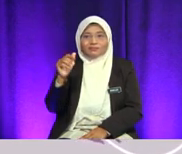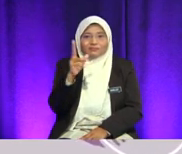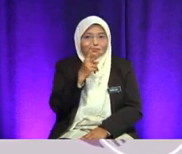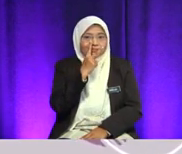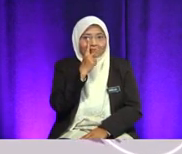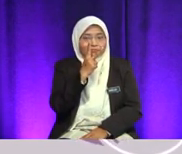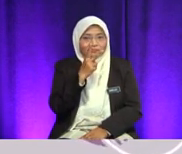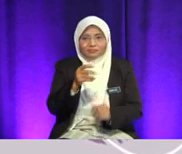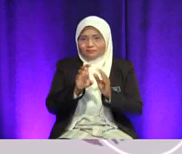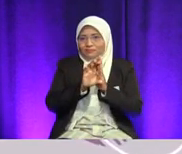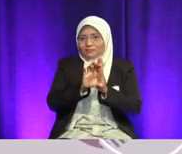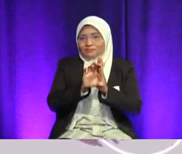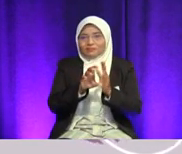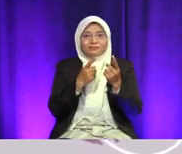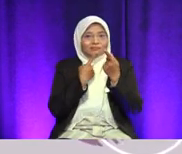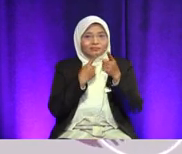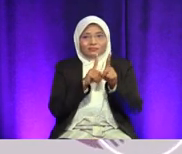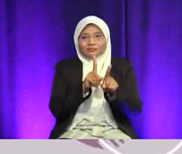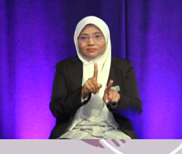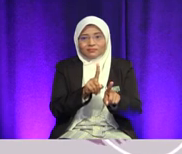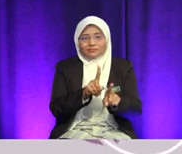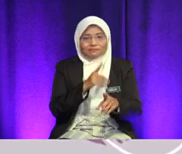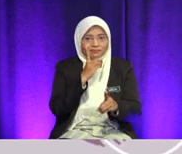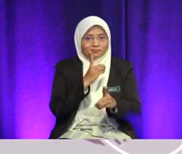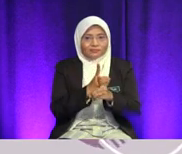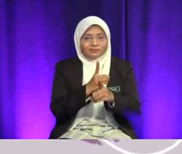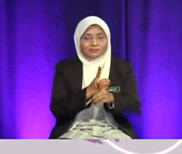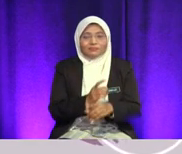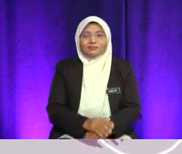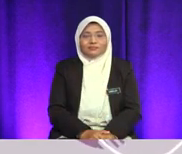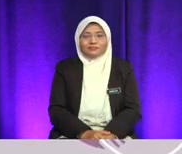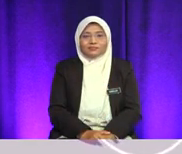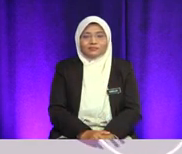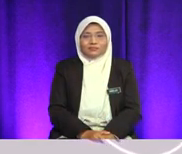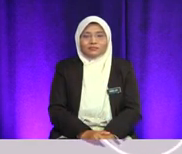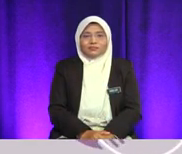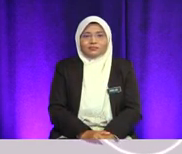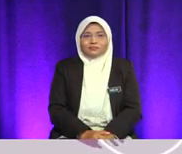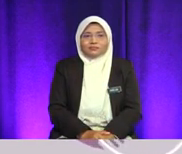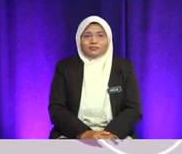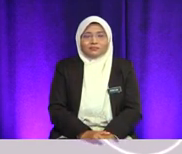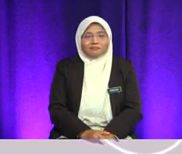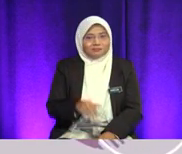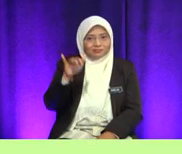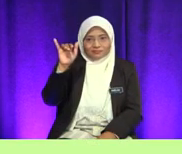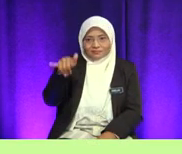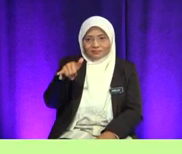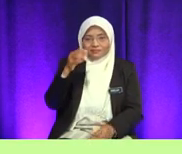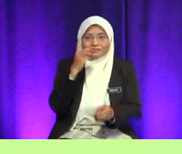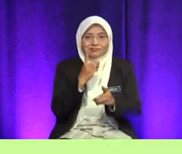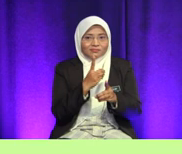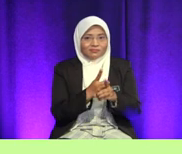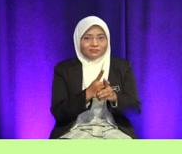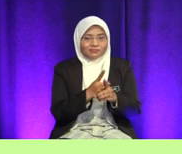contoh jawaban ataupun jawaban yang betul untuk soal dan ini ya tepat sekali